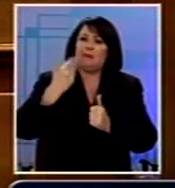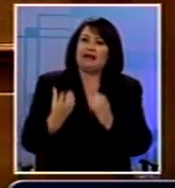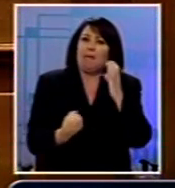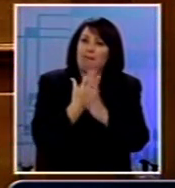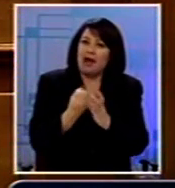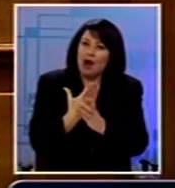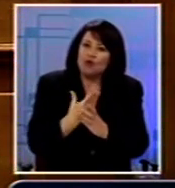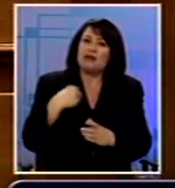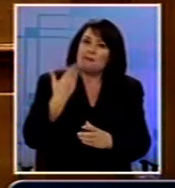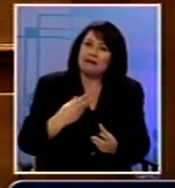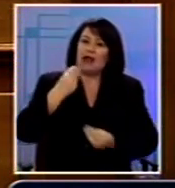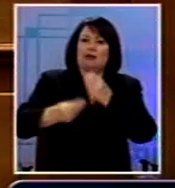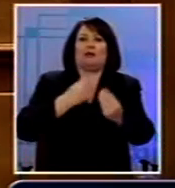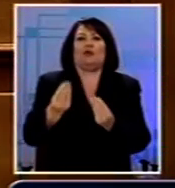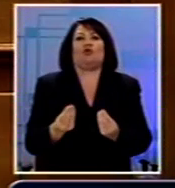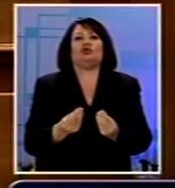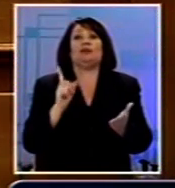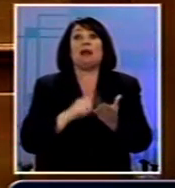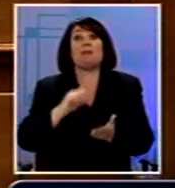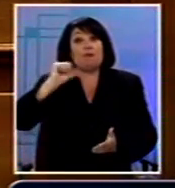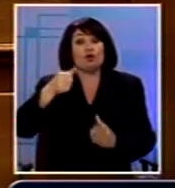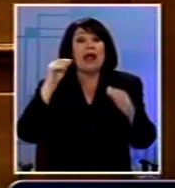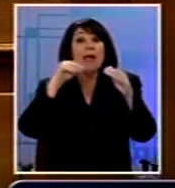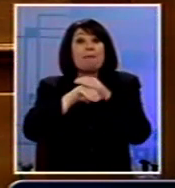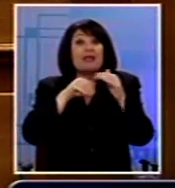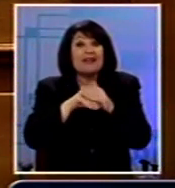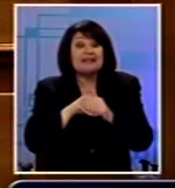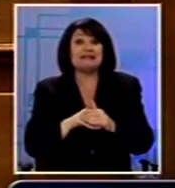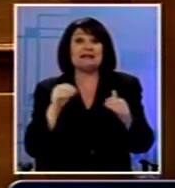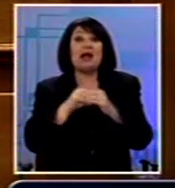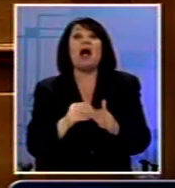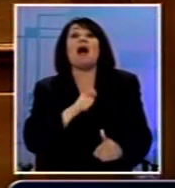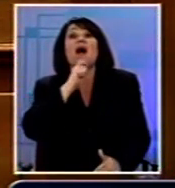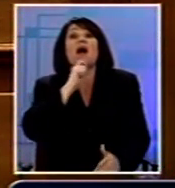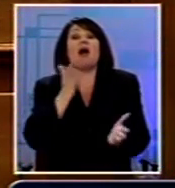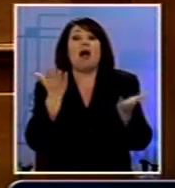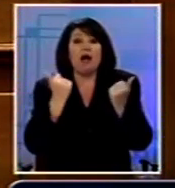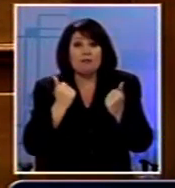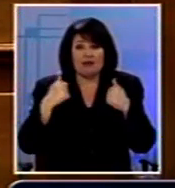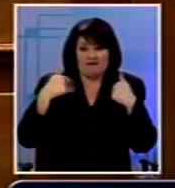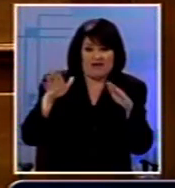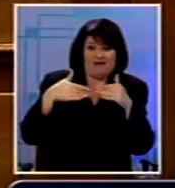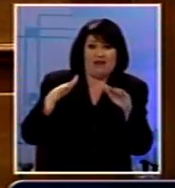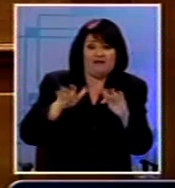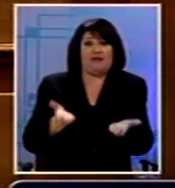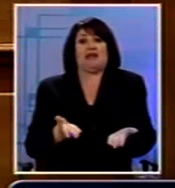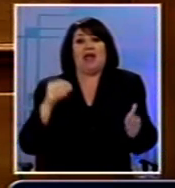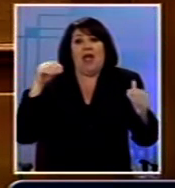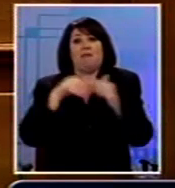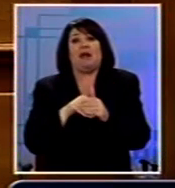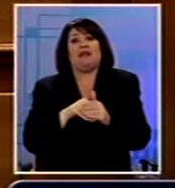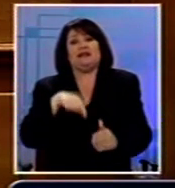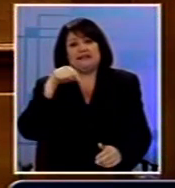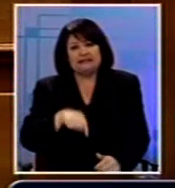Και δεν πρόκειται να γίνει ανταγωνιστική αν δεν γίνουν επενδύσεις. Και δεν πρόκειται να γίνουν επενδύσεις αν διώχνετε τους επενδυτές, όπως τους